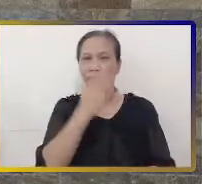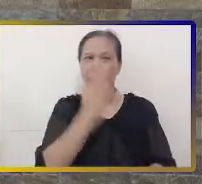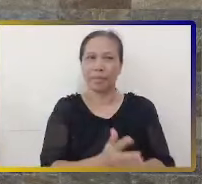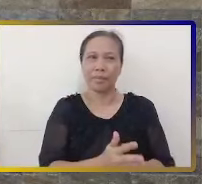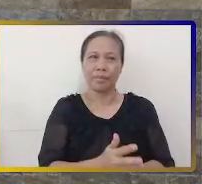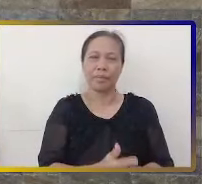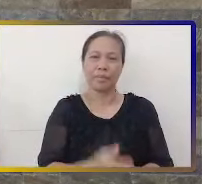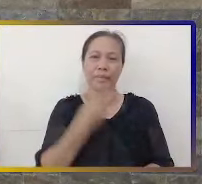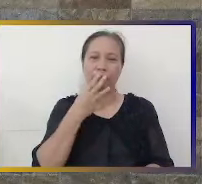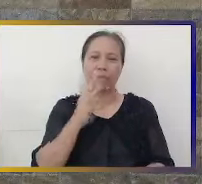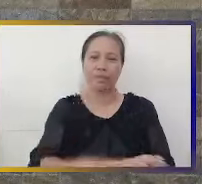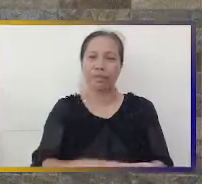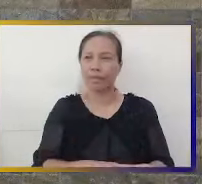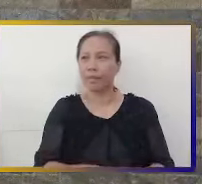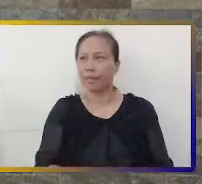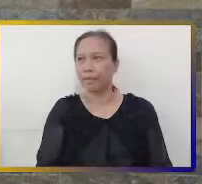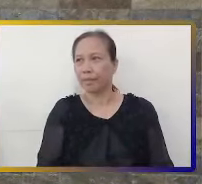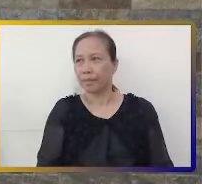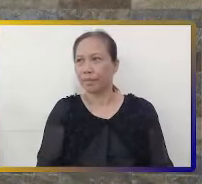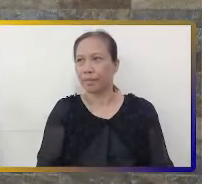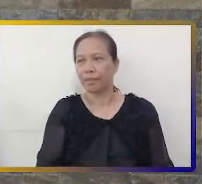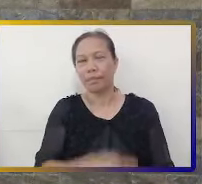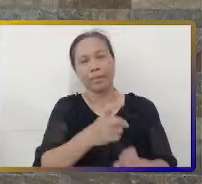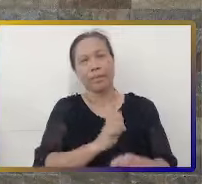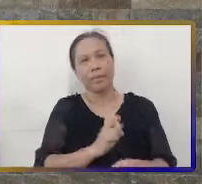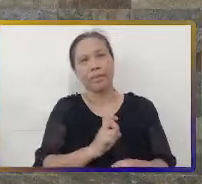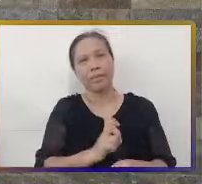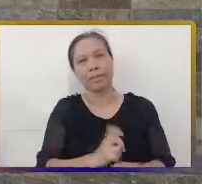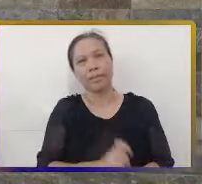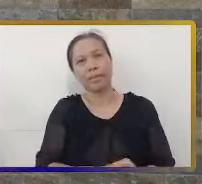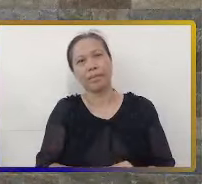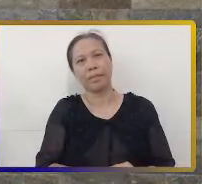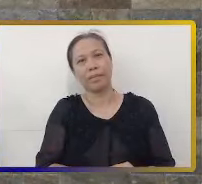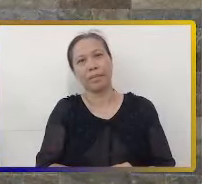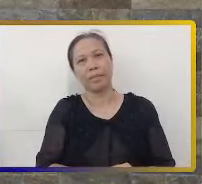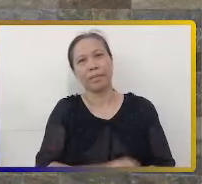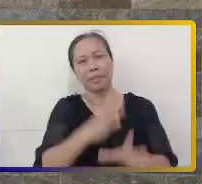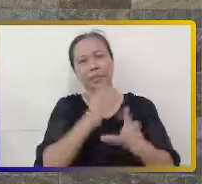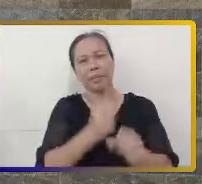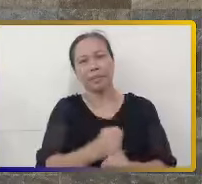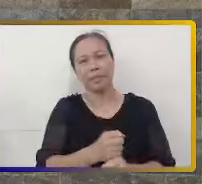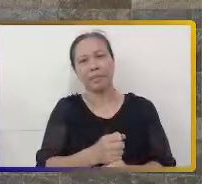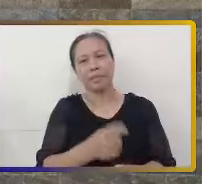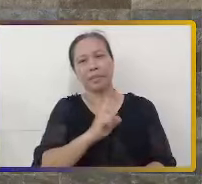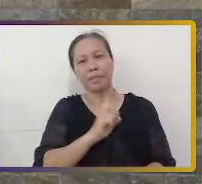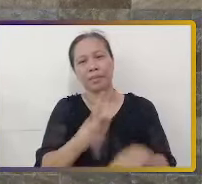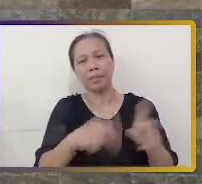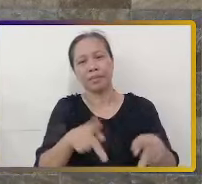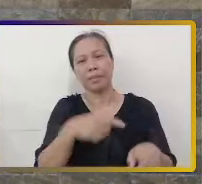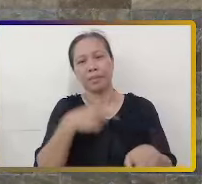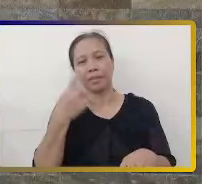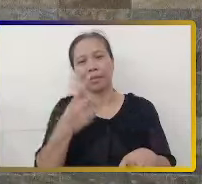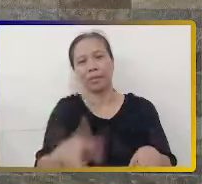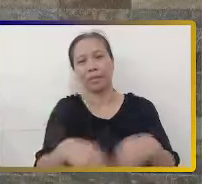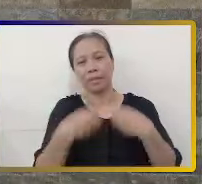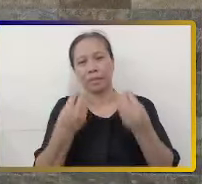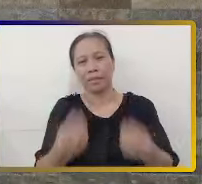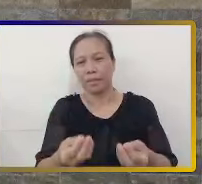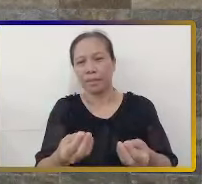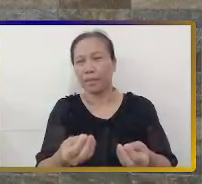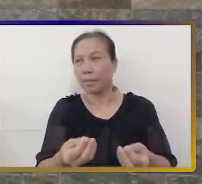stop the devourer from from devouring people devouring the The products of